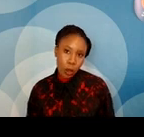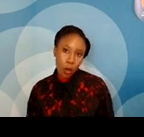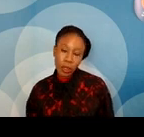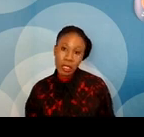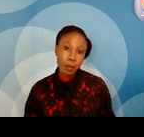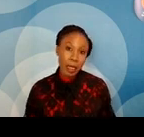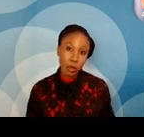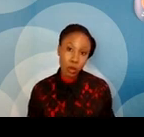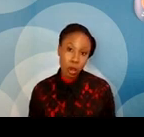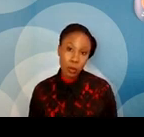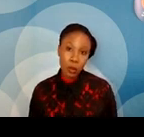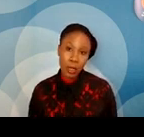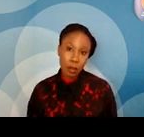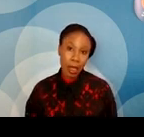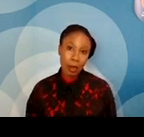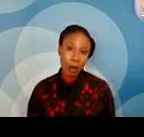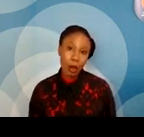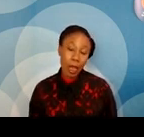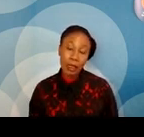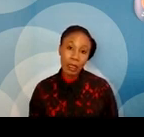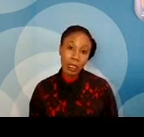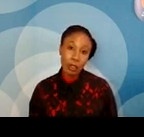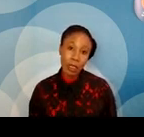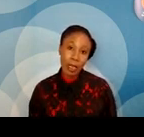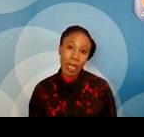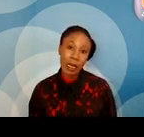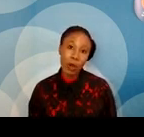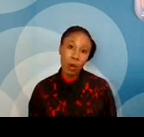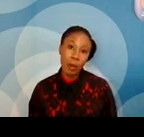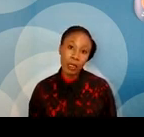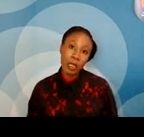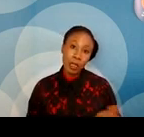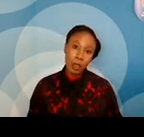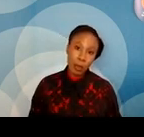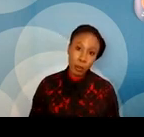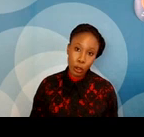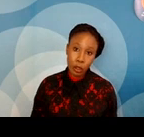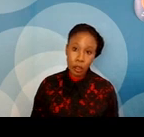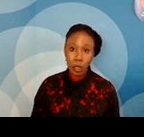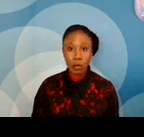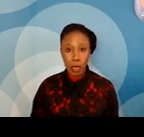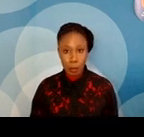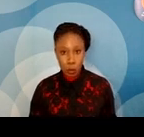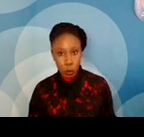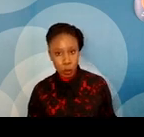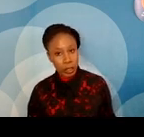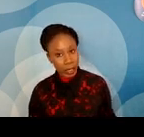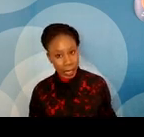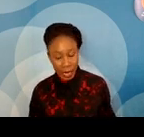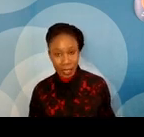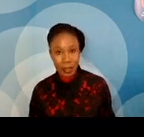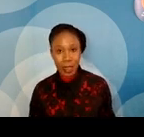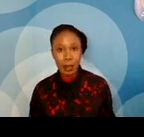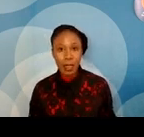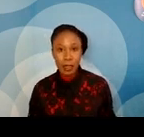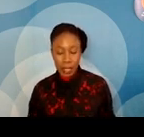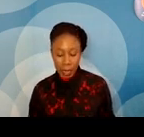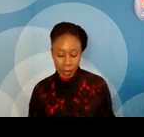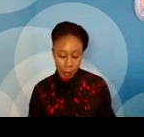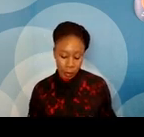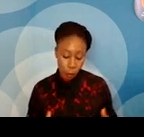mentorskap. Och i mentorskap så kan det ju handla om, att yngre är mentorer till